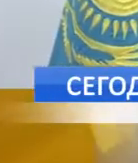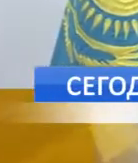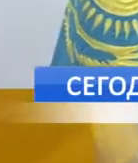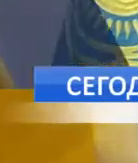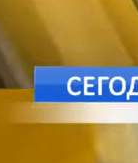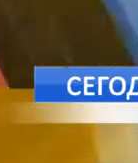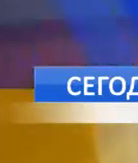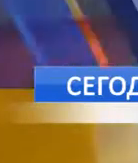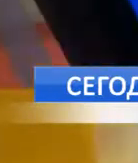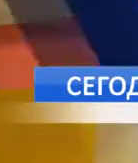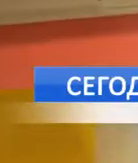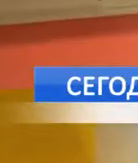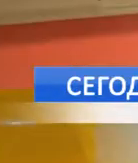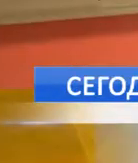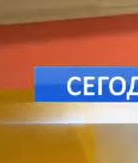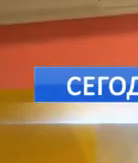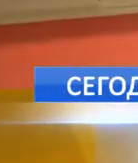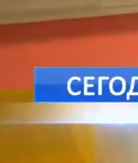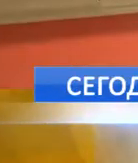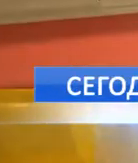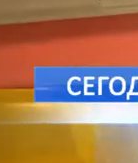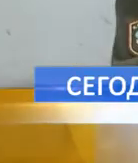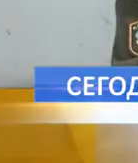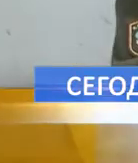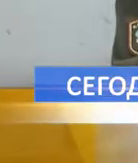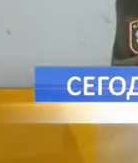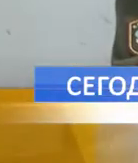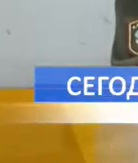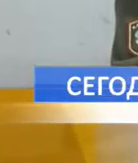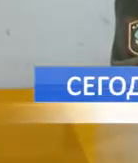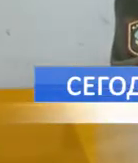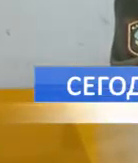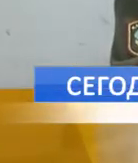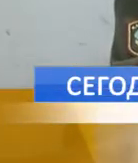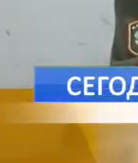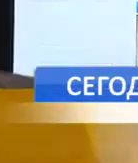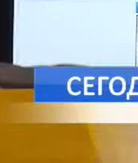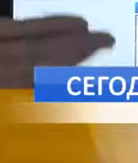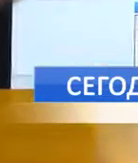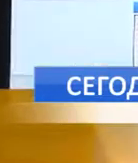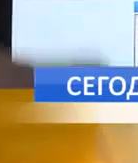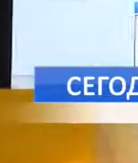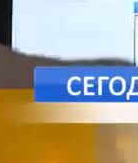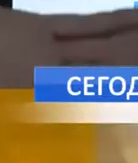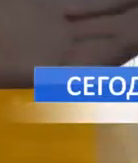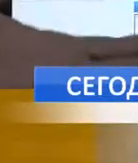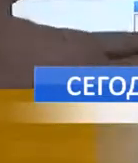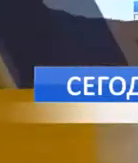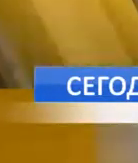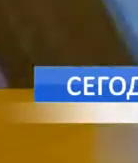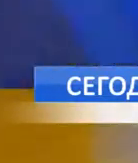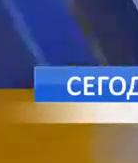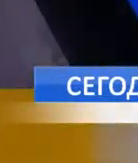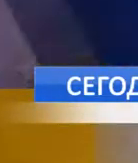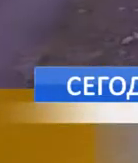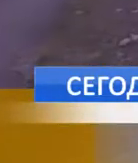руководитель службы час готовы сообщить систем оповещения областного департамента прошла масштабную модернизацию